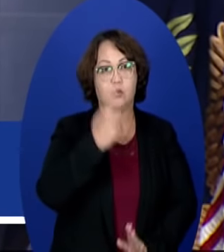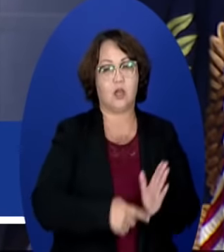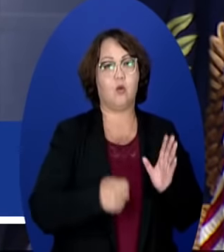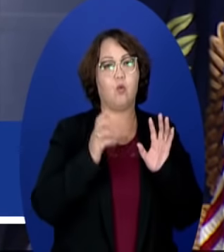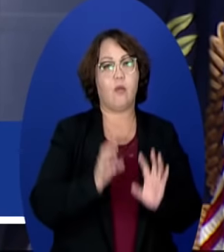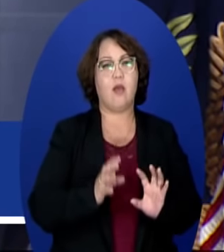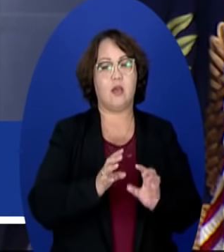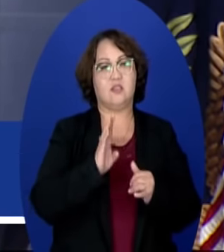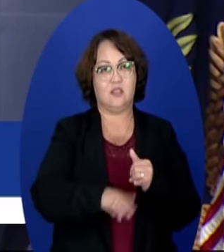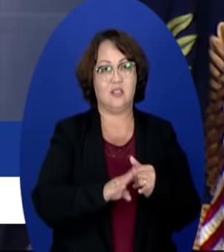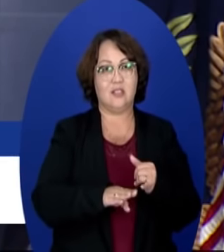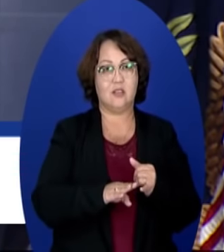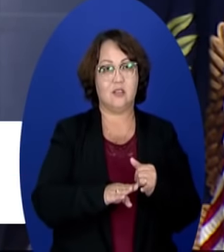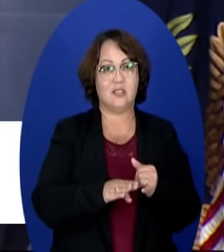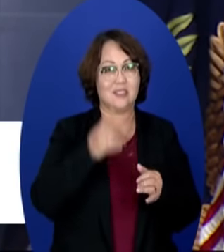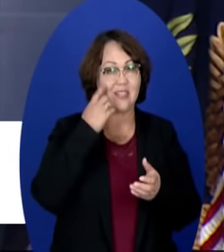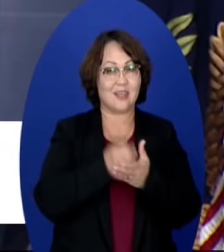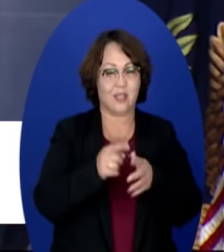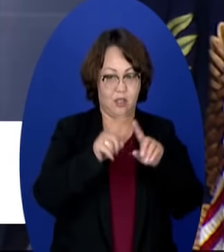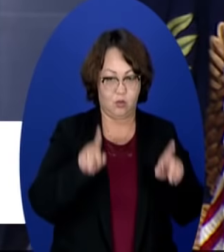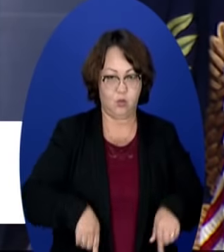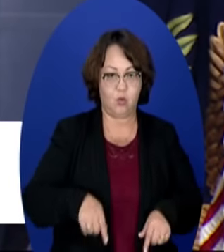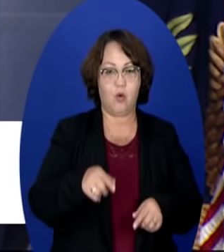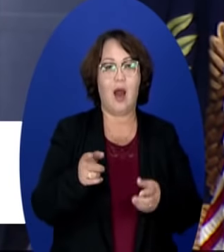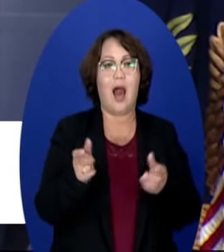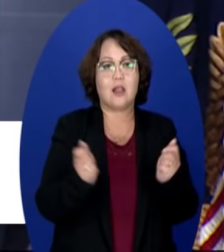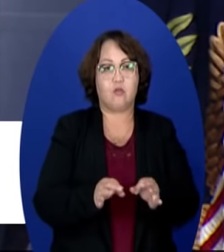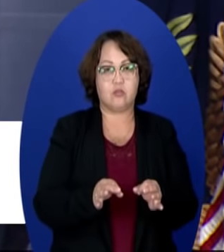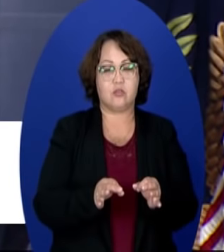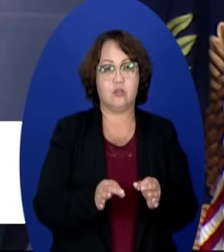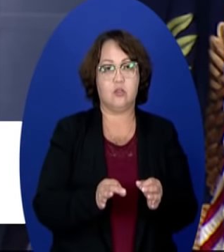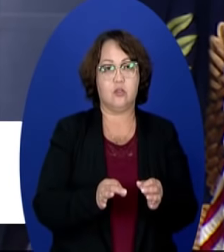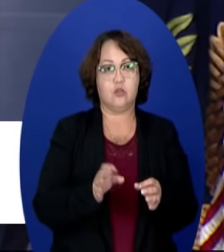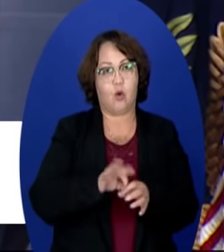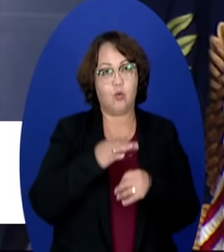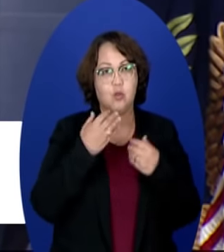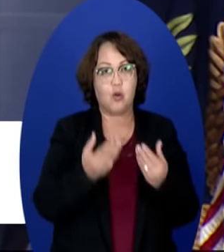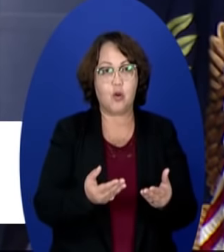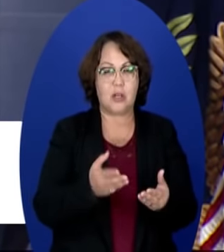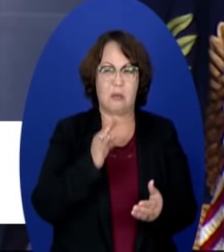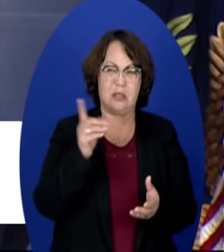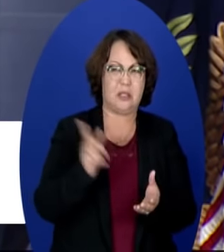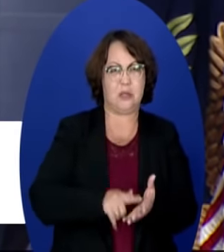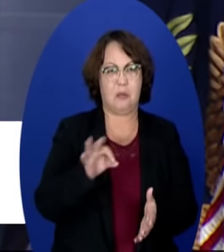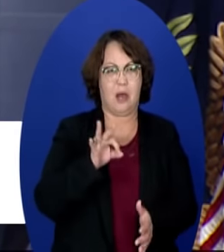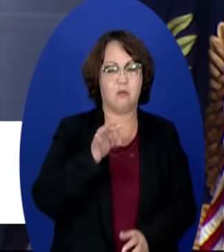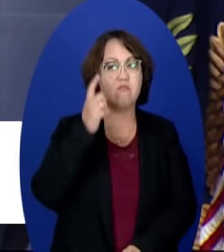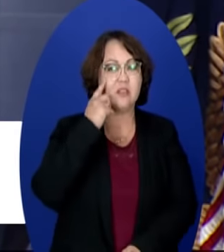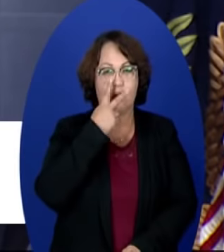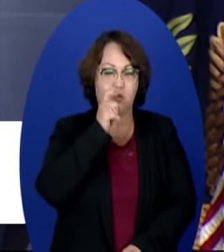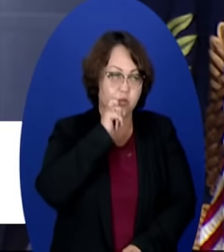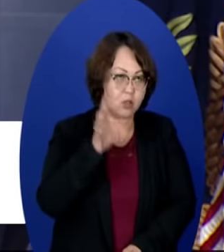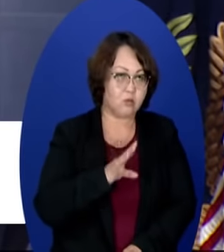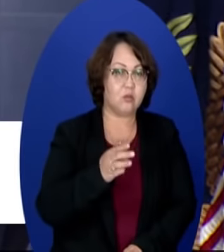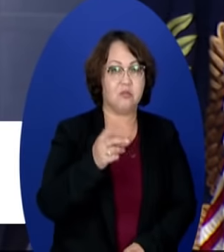эцэст саналын хуудаснууд алга болсон. Сонгуульд санал өгөх ямар ч хэрэггүй байж гэдгийг мэдхийг хүсэхгүй байна. Шуудангаар санал өгсөн